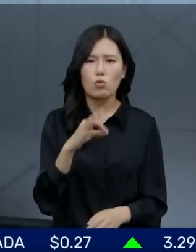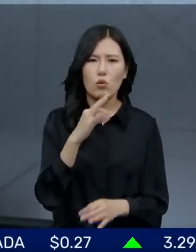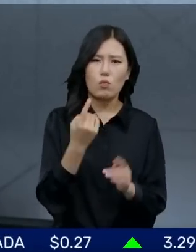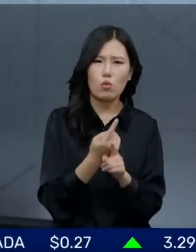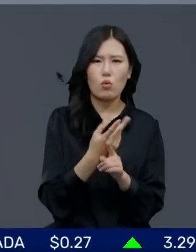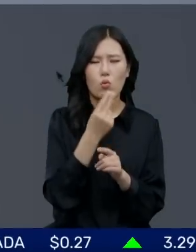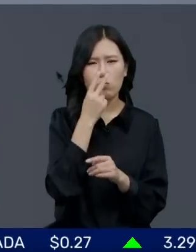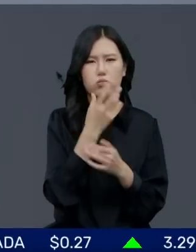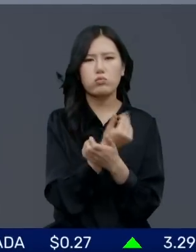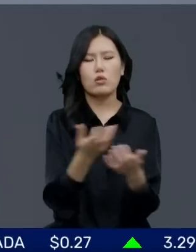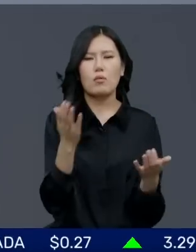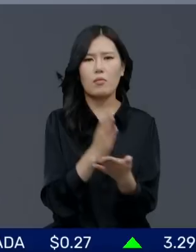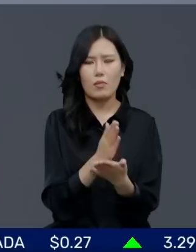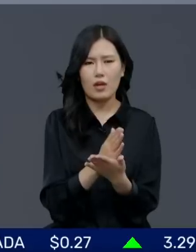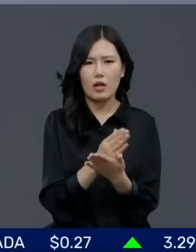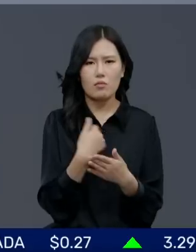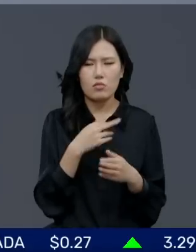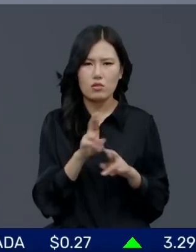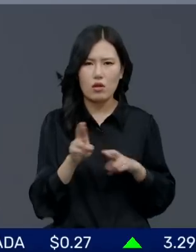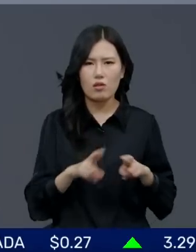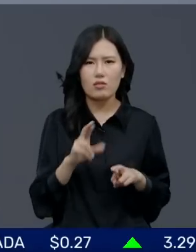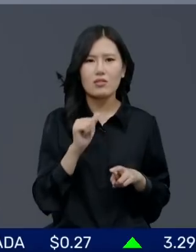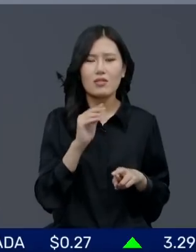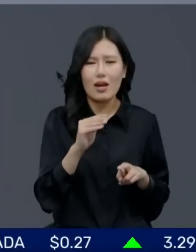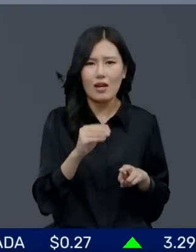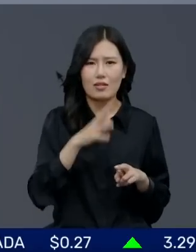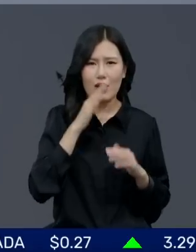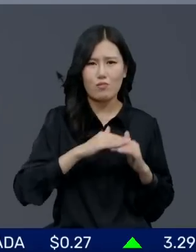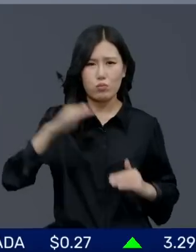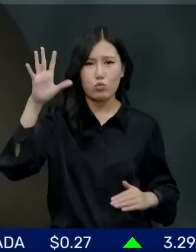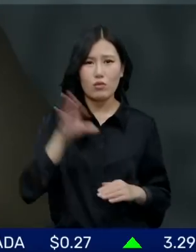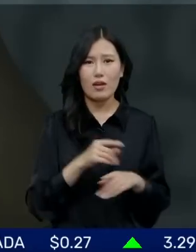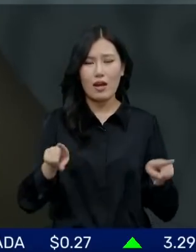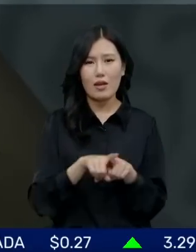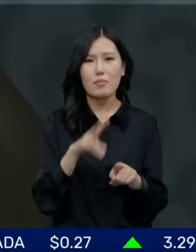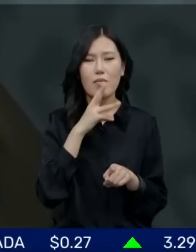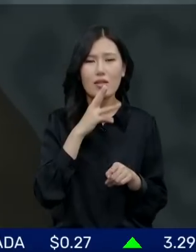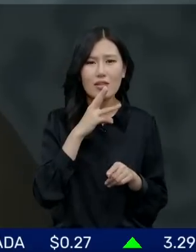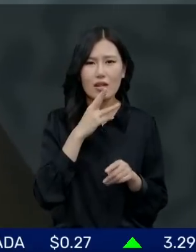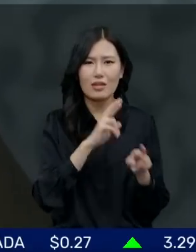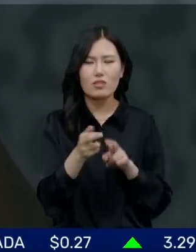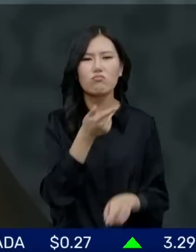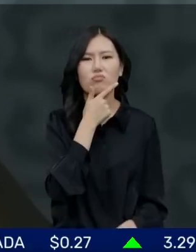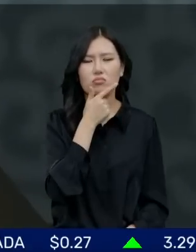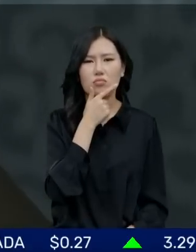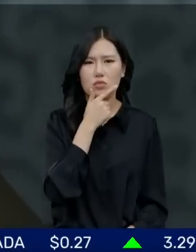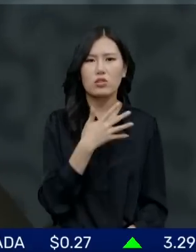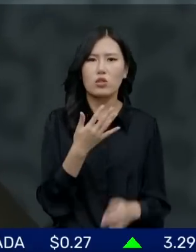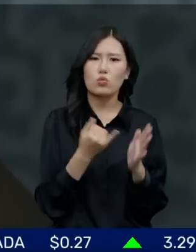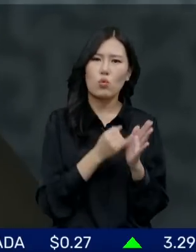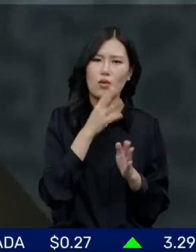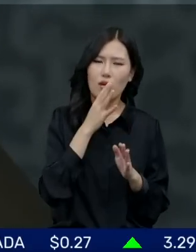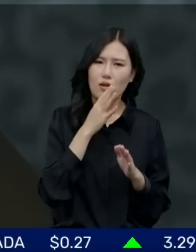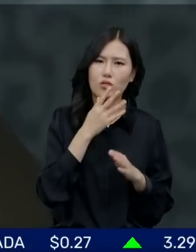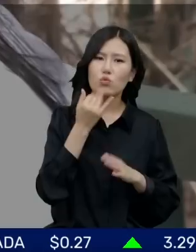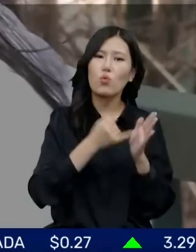тэнэж за боловсруулалт хийдэг байх ур чадвар бүхий л насныхан дутагдж байгааг мэрэгчлэлтүүд хэллээ. За тиймээс дунд сургуулийн сурагчдын хичээлийн агуулгад